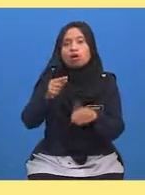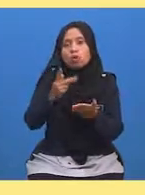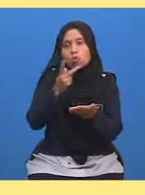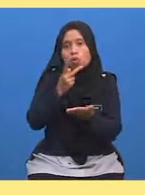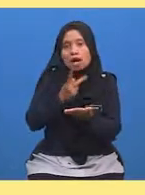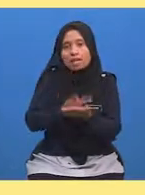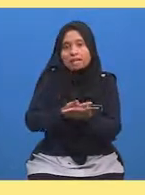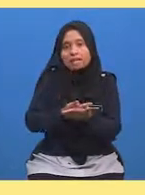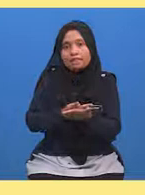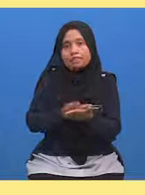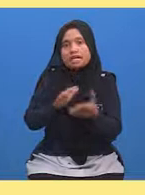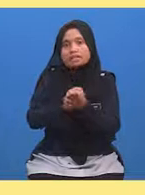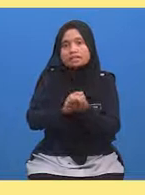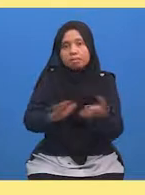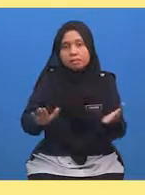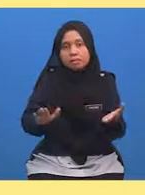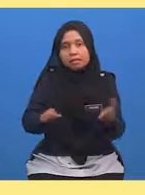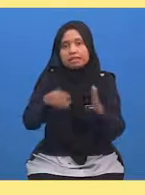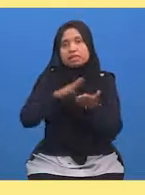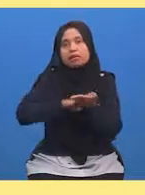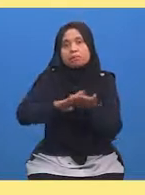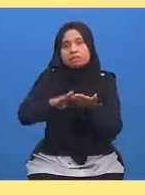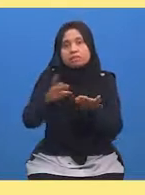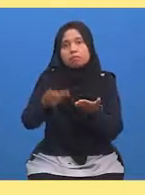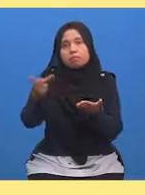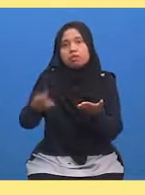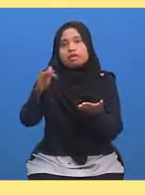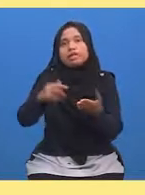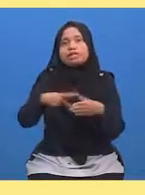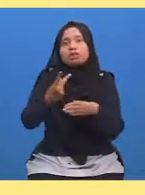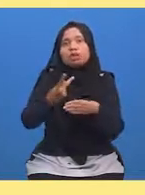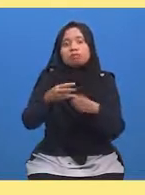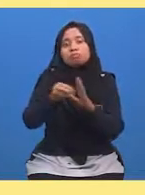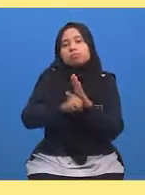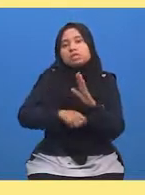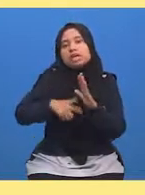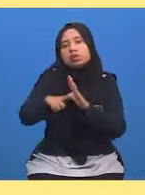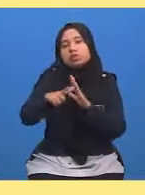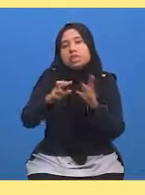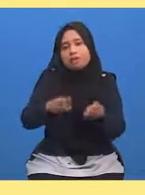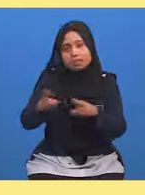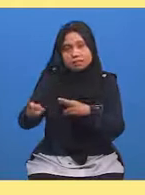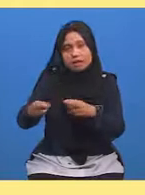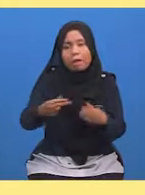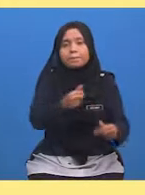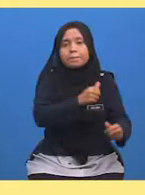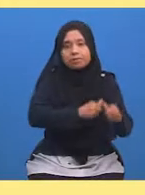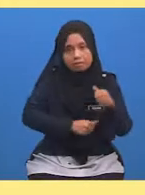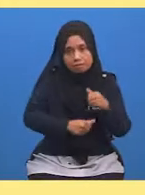dan kebersihan produk yang dikeluarkan melalui rancangan perniagaan.